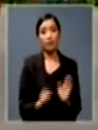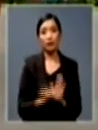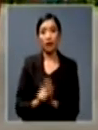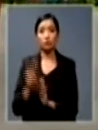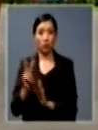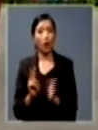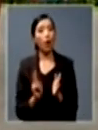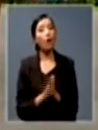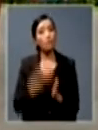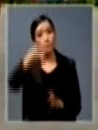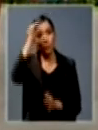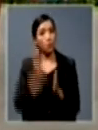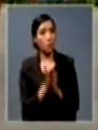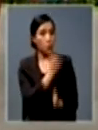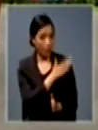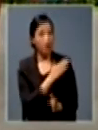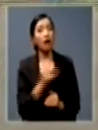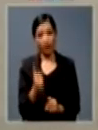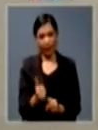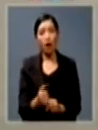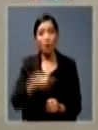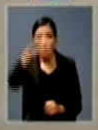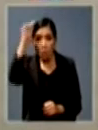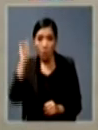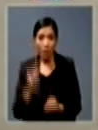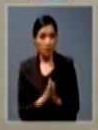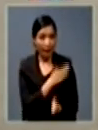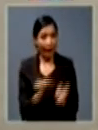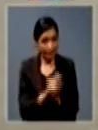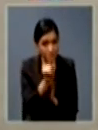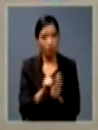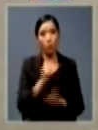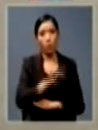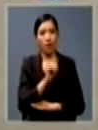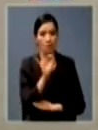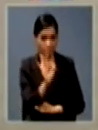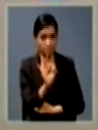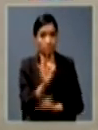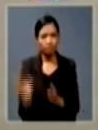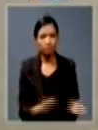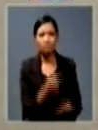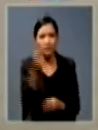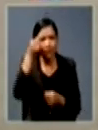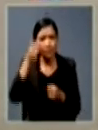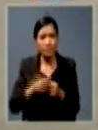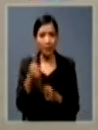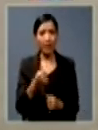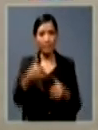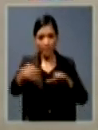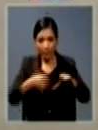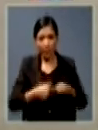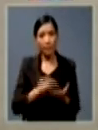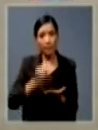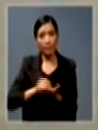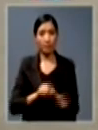ทั้ง2คราวเลยก็ได้นะคะคราวละ9วันนะคะราคาเรื่องที่2นะคะผู้ที่ไปลงทะเบียนเอาไว้จำได้ใช่ไหมคะที่รัฐบาลเปิดให้ลงทะเบียนที่3